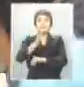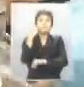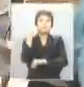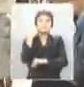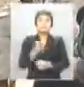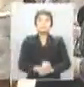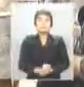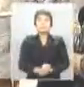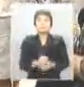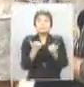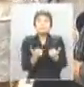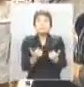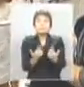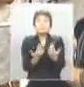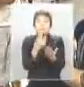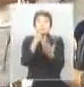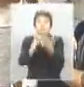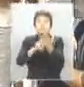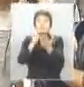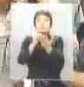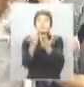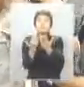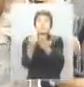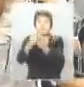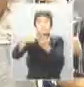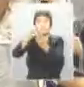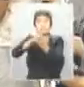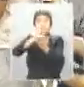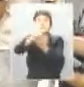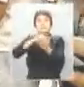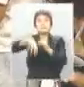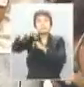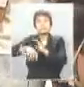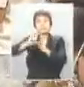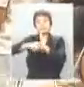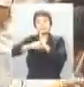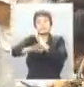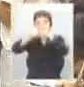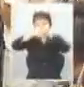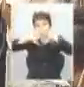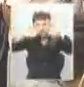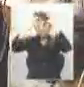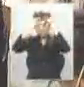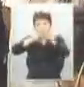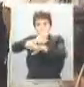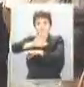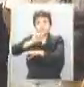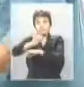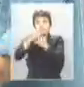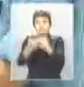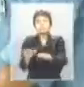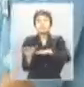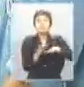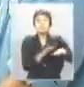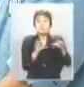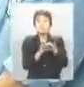นี้อยู่ระหว่างรอหนังสือโปรดเกล้าโปรดกระหม่อมจากสำนักเลขาธิการนายกรัฐมนตรีแต่ก็ได้สั่งการให้เตรียมทำพิธี